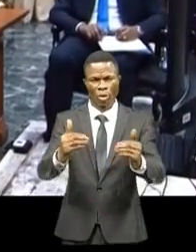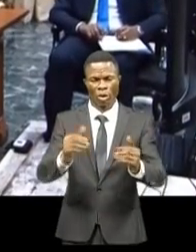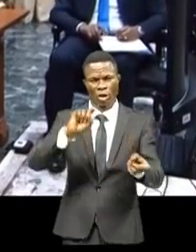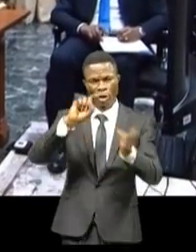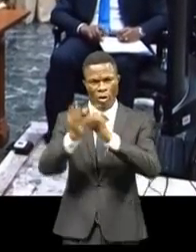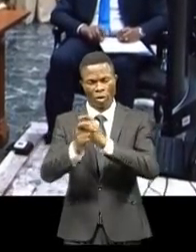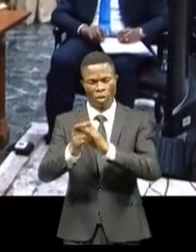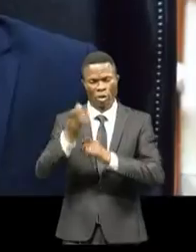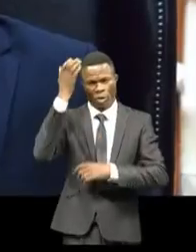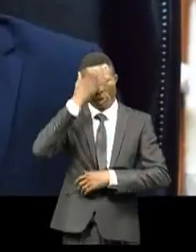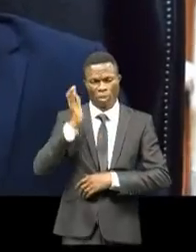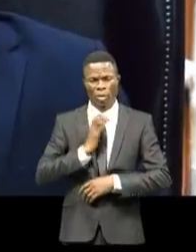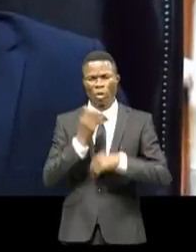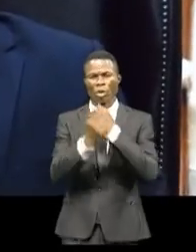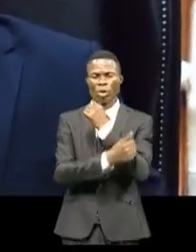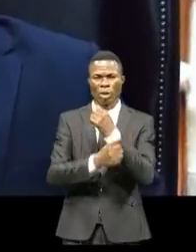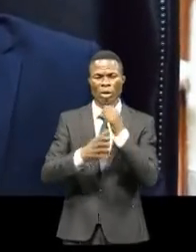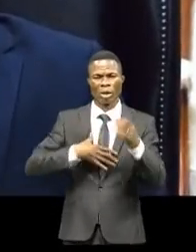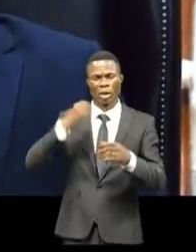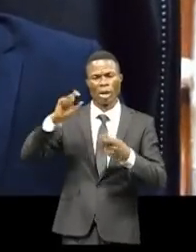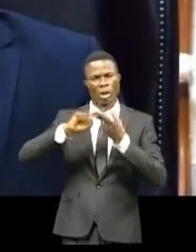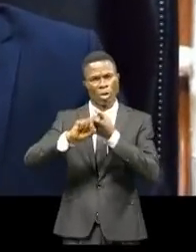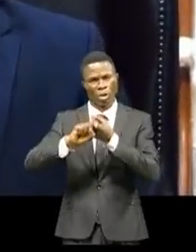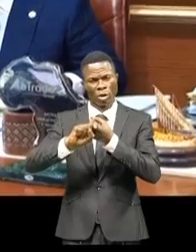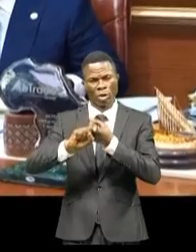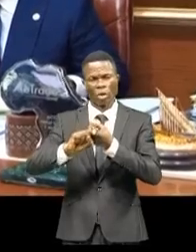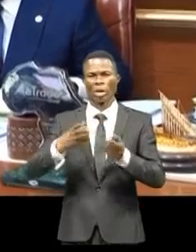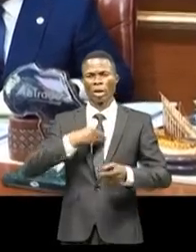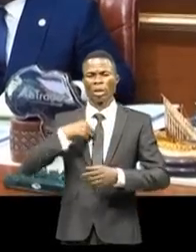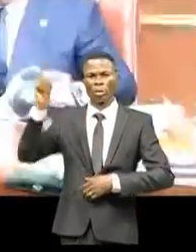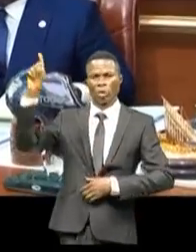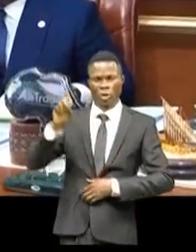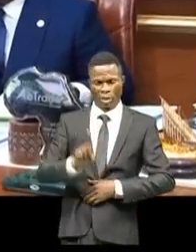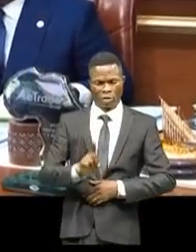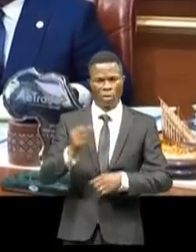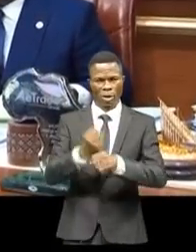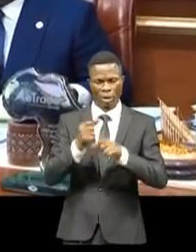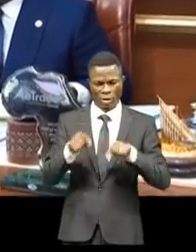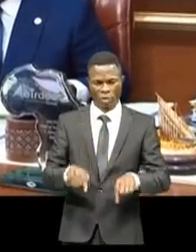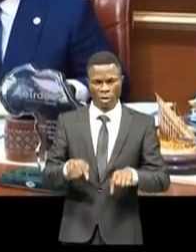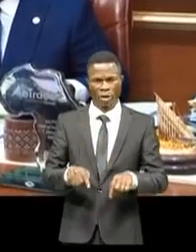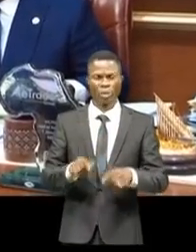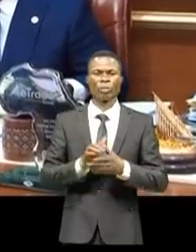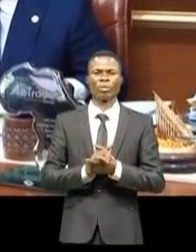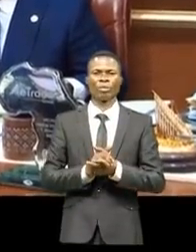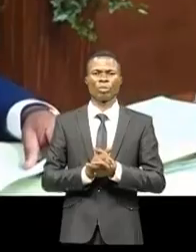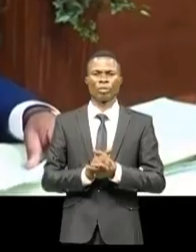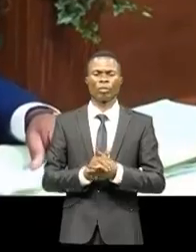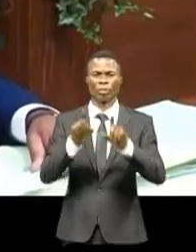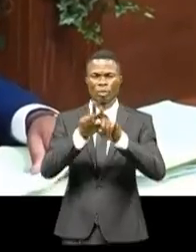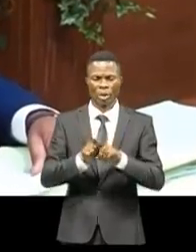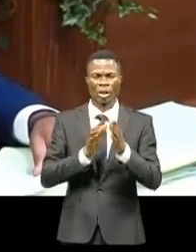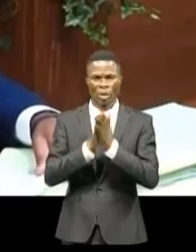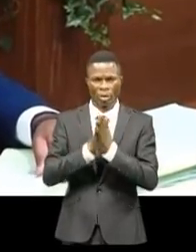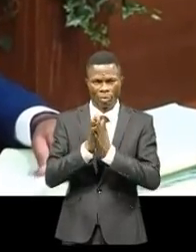améliorer l'image de notre pays et à gagner la confiance des investisseurs qui attendent de nous des signes forts. Il a aussi